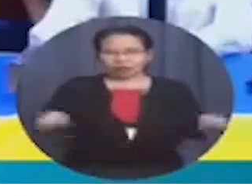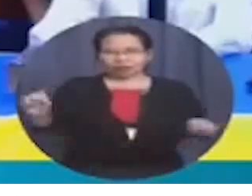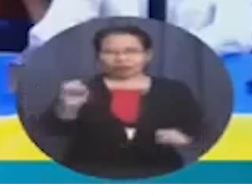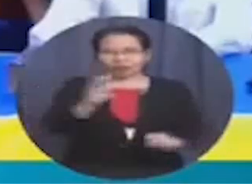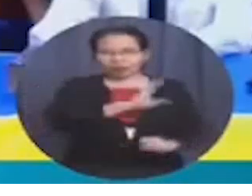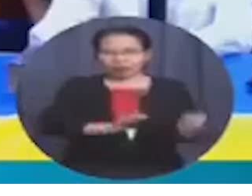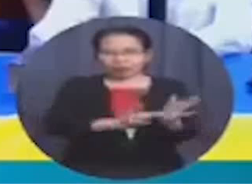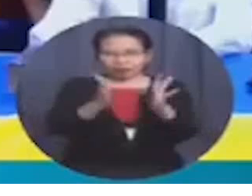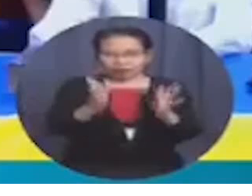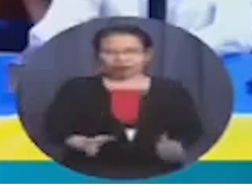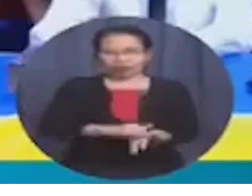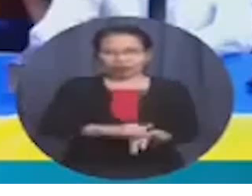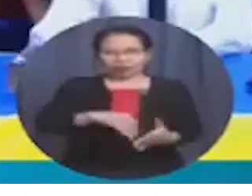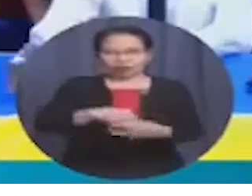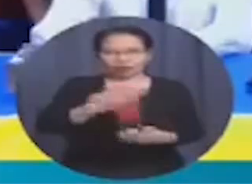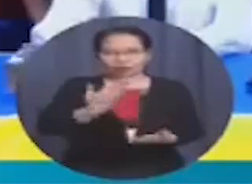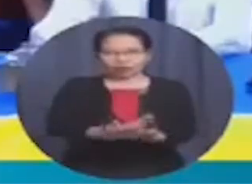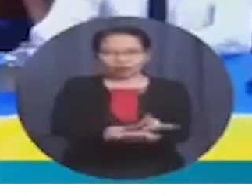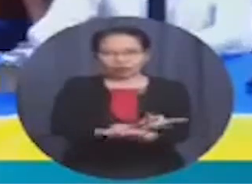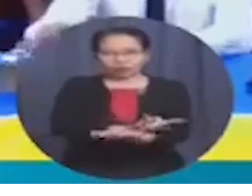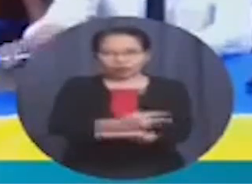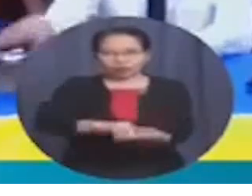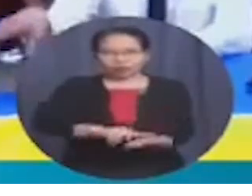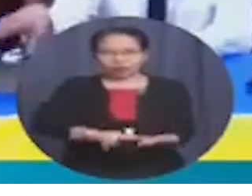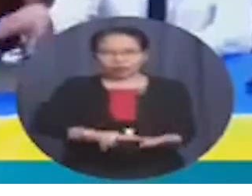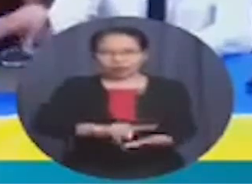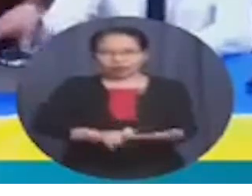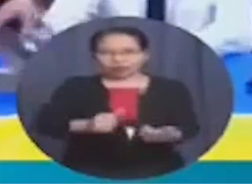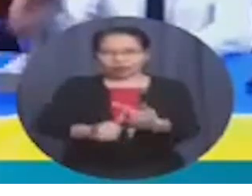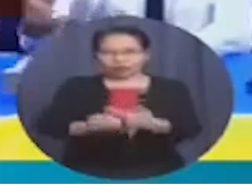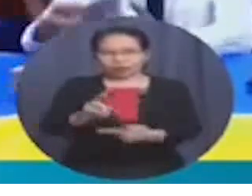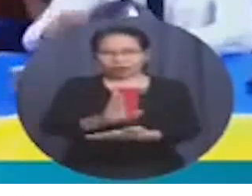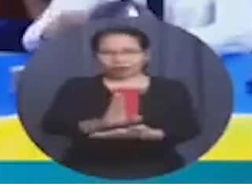Ebanghelyo. Basahin natin ang 4:6 ng unang Korinto.